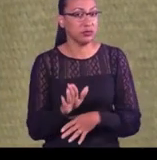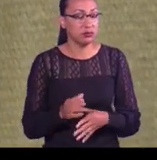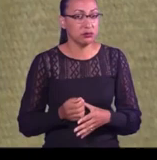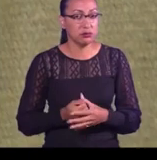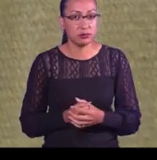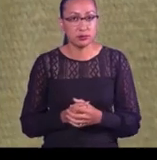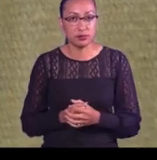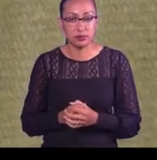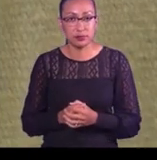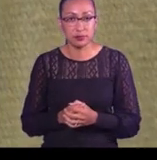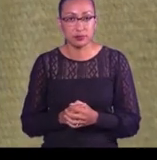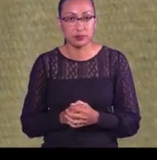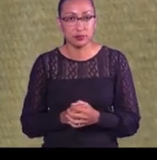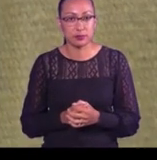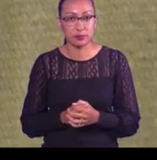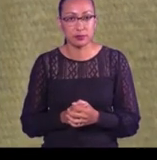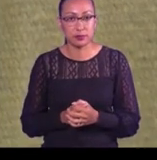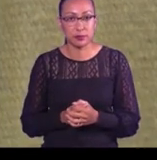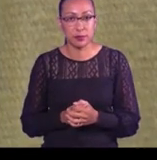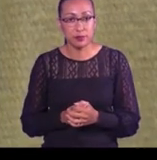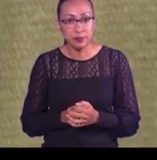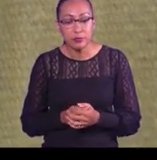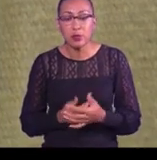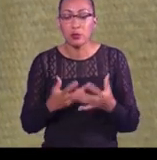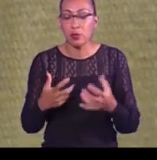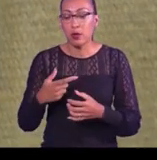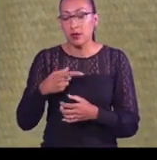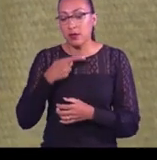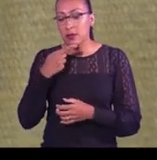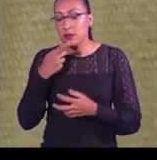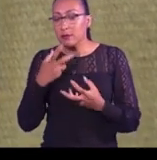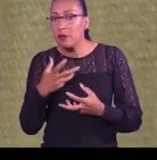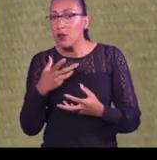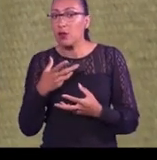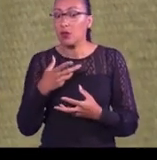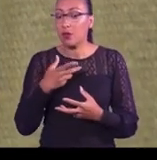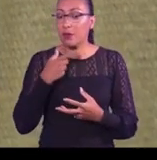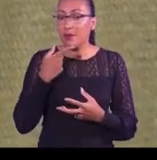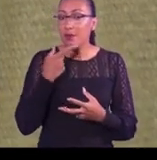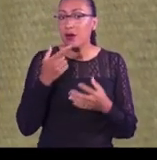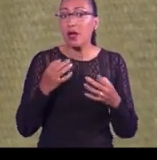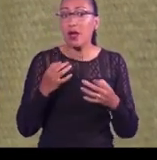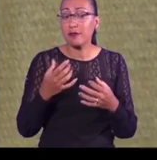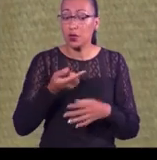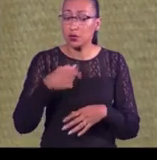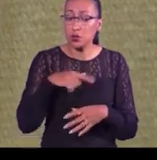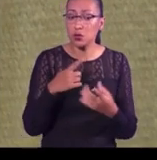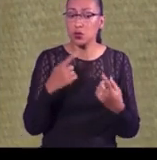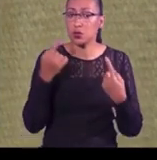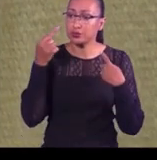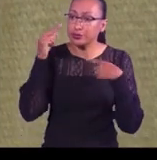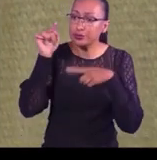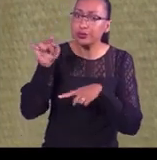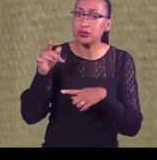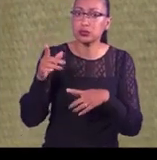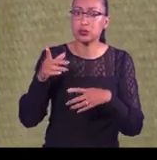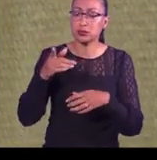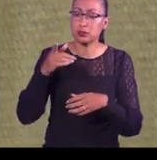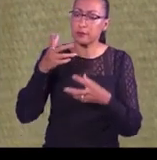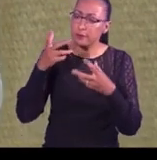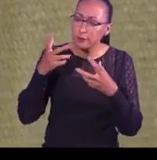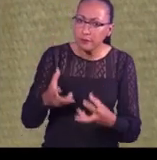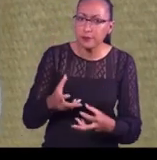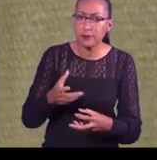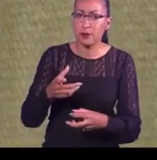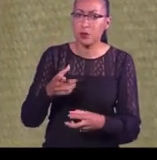C'est-à-dire parler de possibilités que nous revendiquons, que nous exigeons